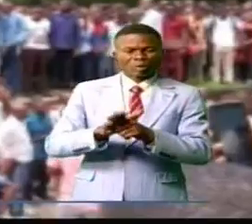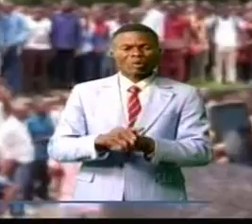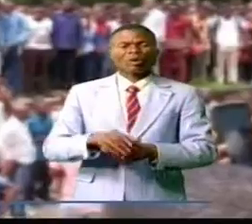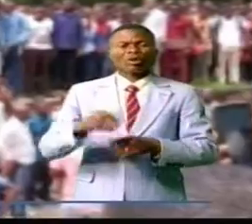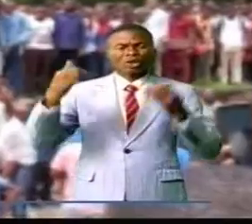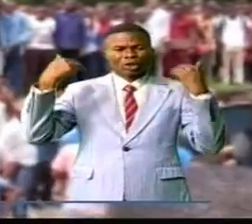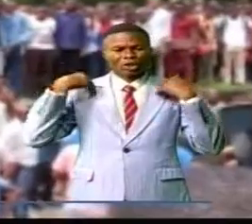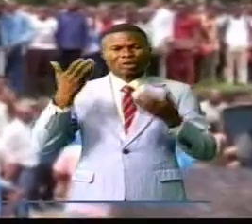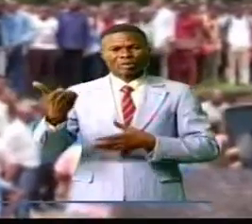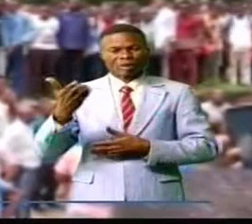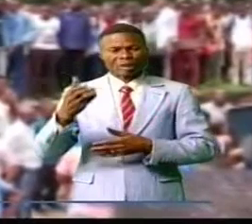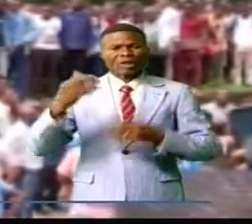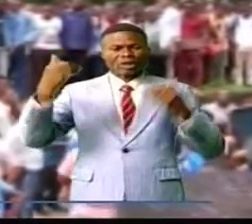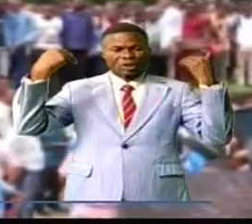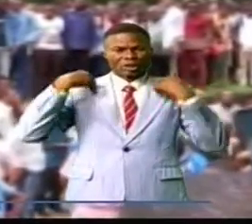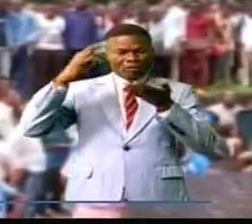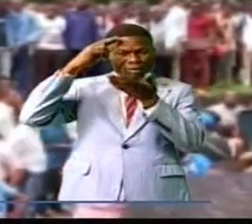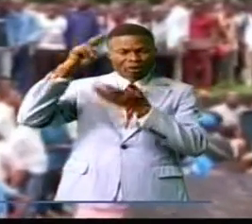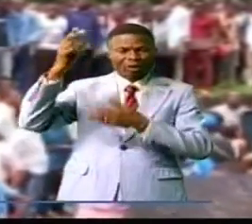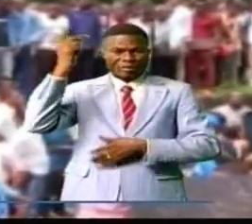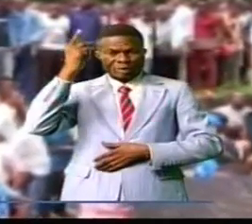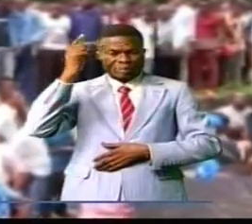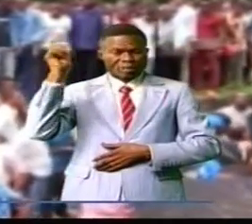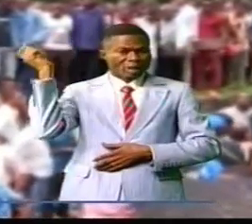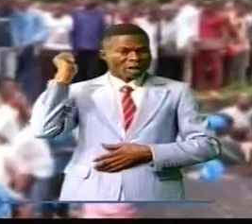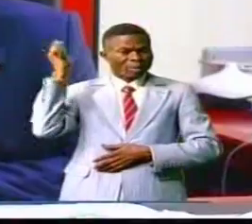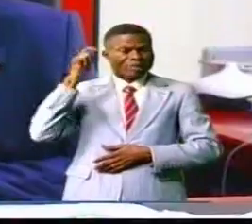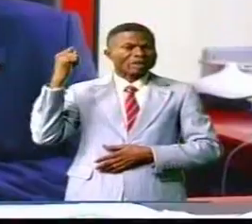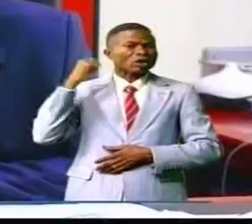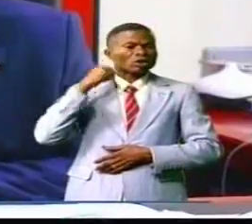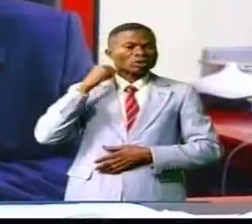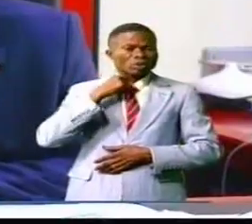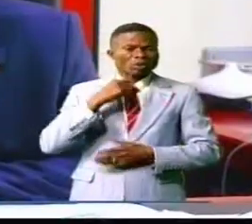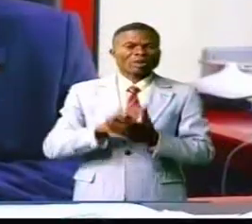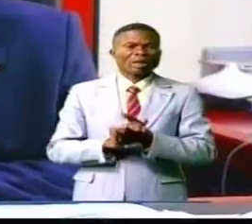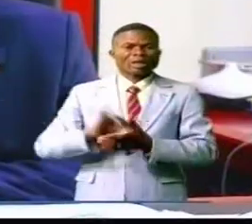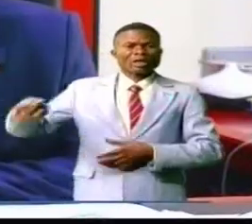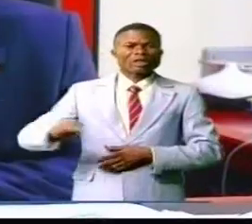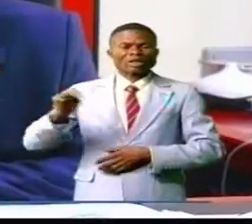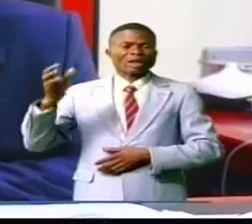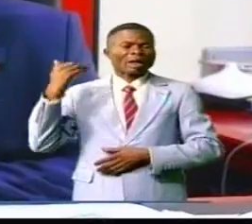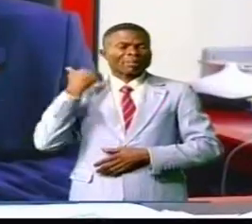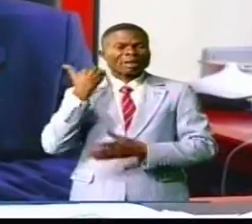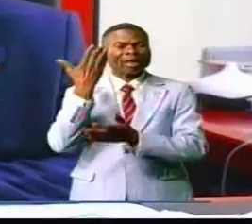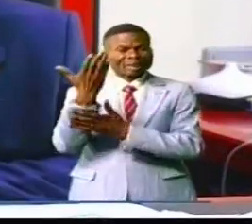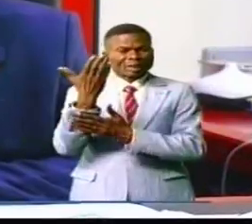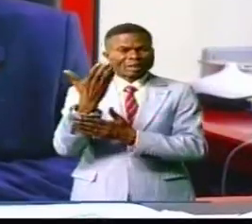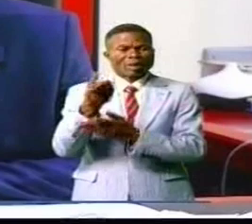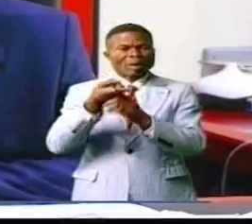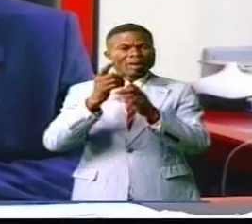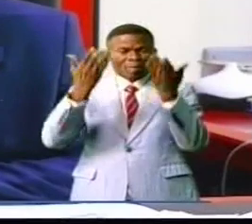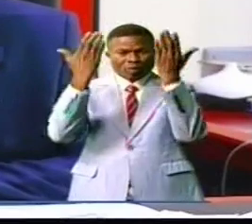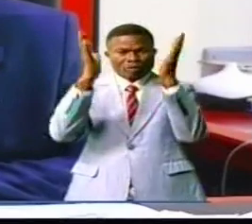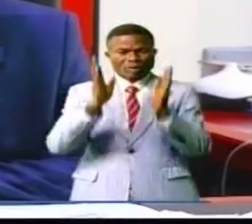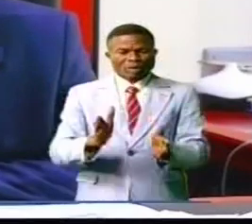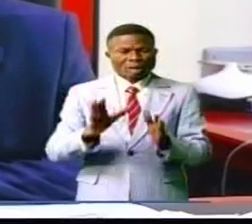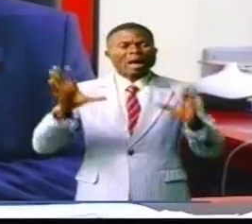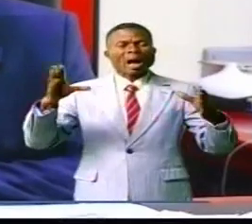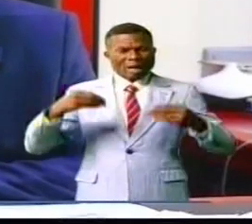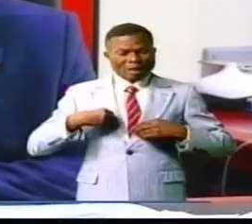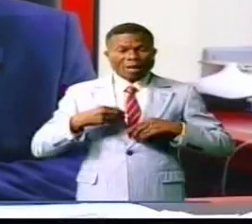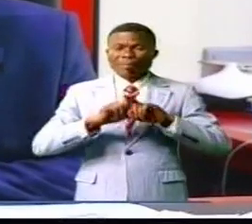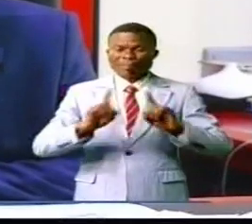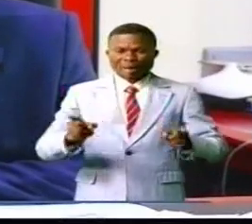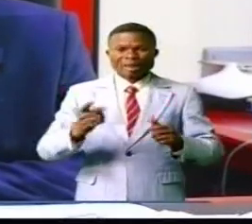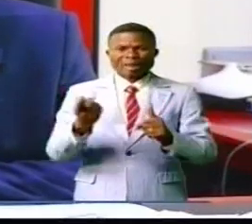derniers. Pour les recteurs de l'UNUKIN, le professeur docteur Jean-Marie Kayembe, les revendications formulées peuvent être admises, mais